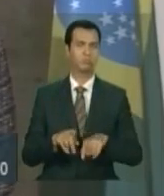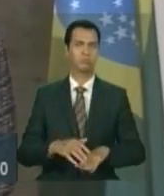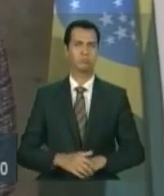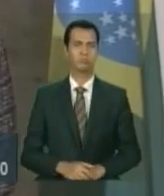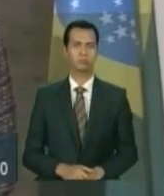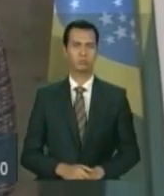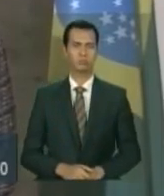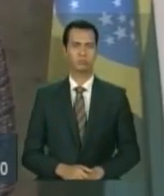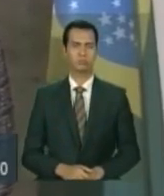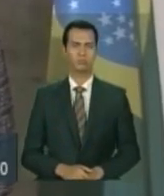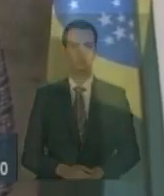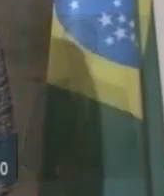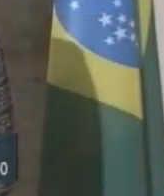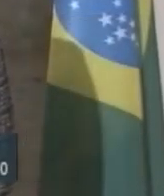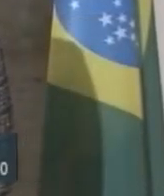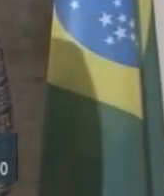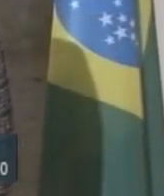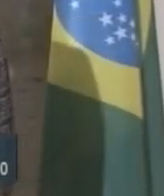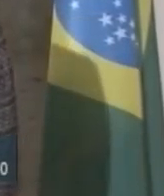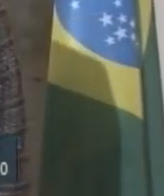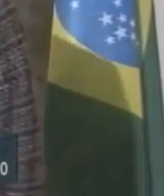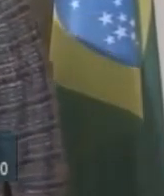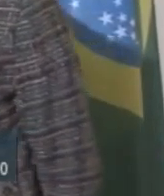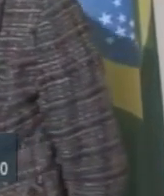A Brasília...